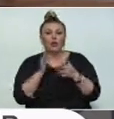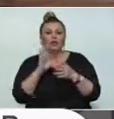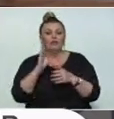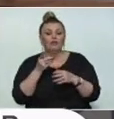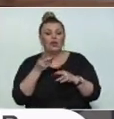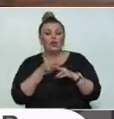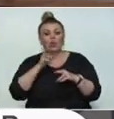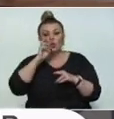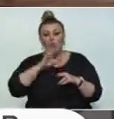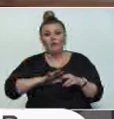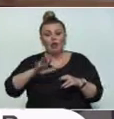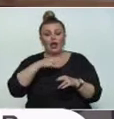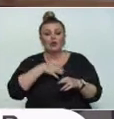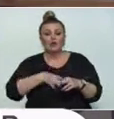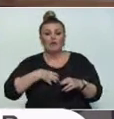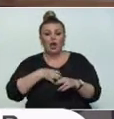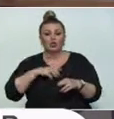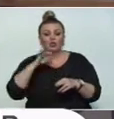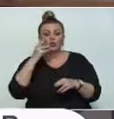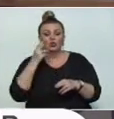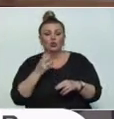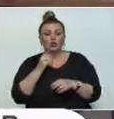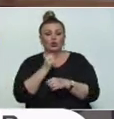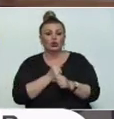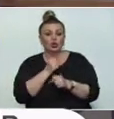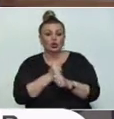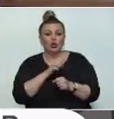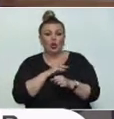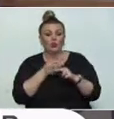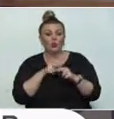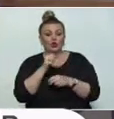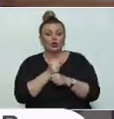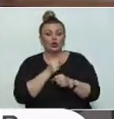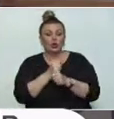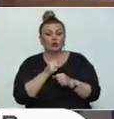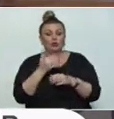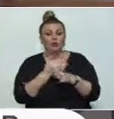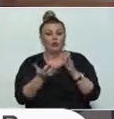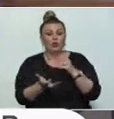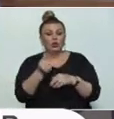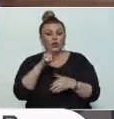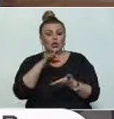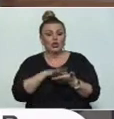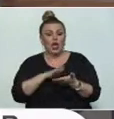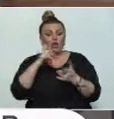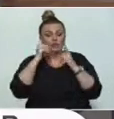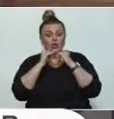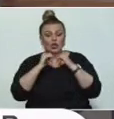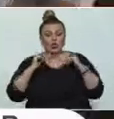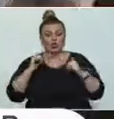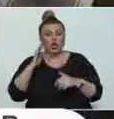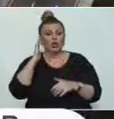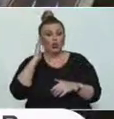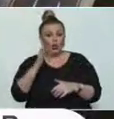dövlət öz vacib sosial islahatı olaraq bu kateqoriyadan olan insanlara dəstəyin daimi olaraq genişləndirilməsini hədəf